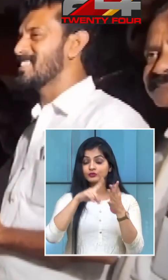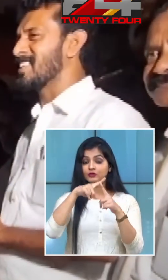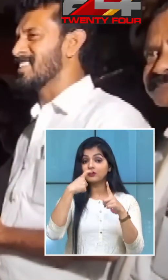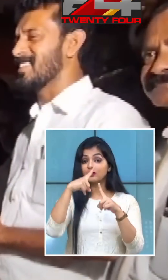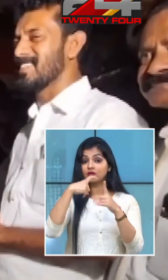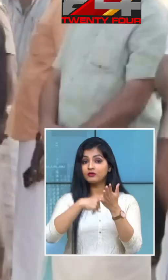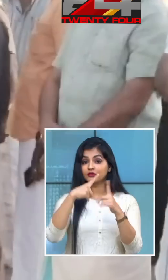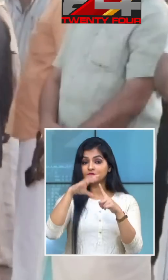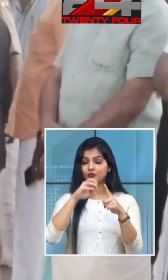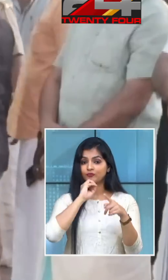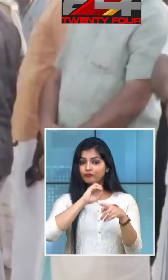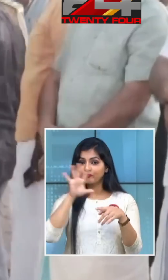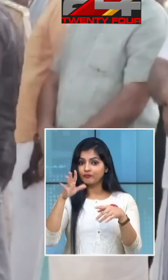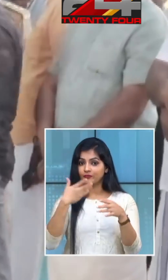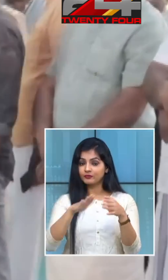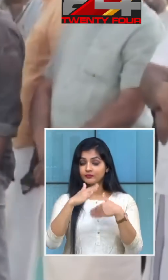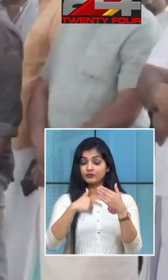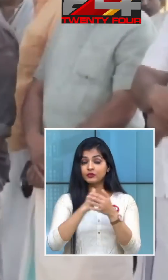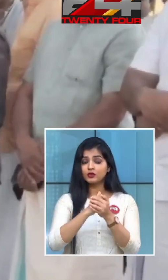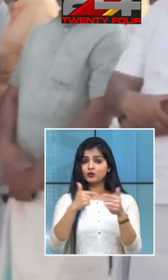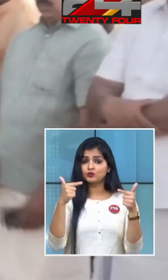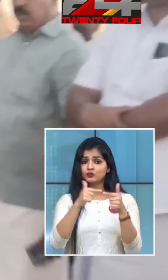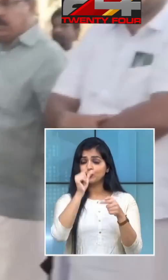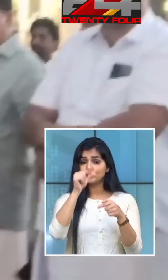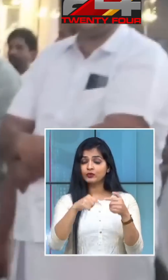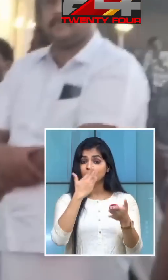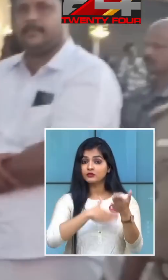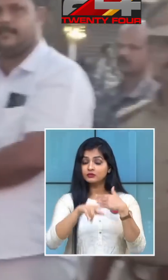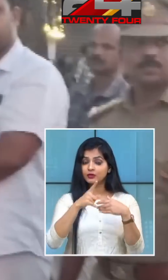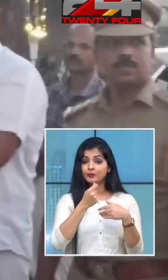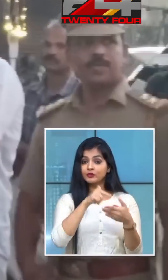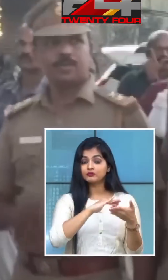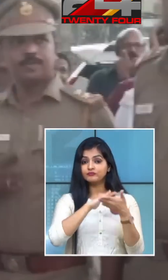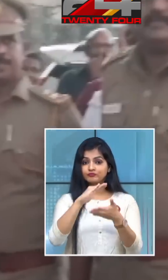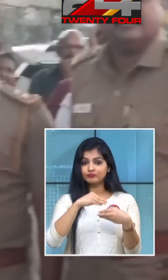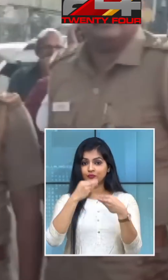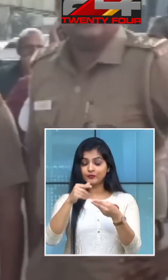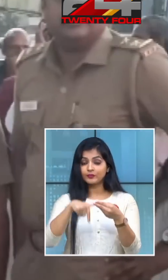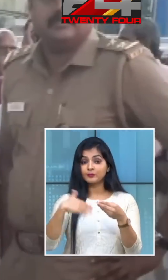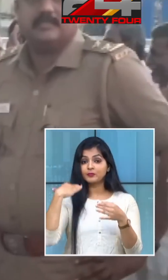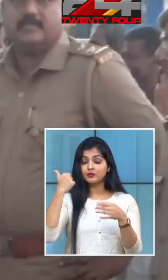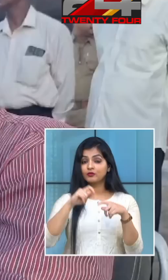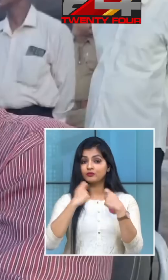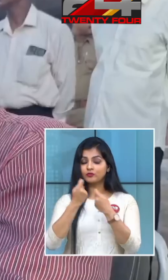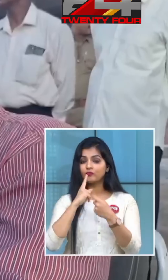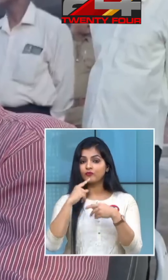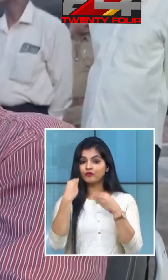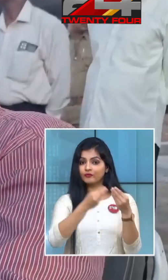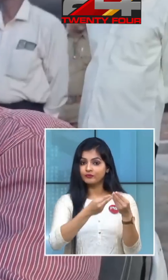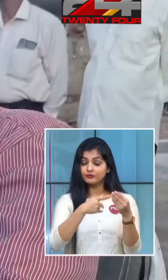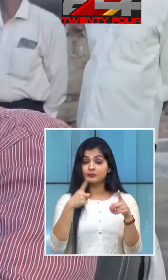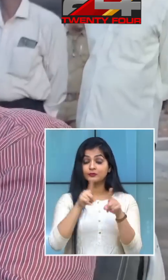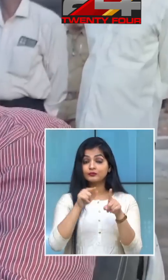മനോജ് അറിയിച്ചു. അർഹനായ ഒരു ഭിന്നശേഷി വ്യക്തിയെ കണ്ടെത്തി ഈ തുക സമ്മാനിക്കുവാൻ മന്ത്രിയുടെ ഓഫീസ് നിർദ്ദേശിച്ചു.